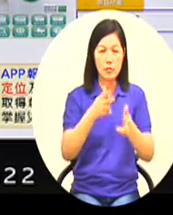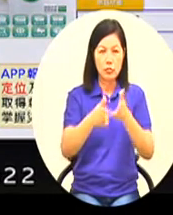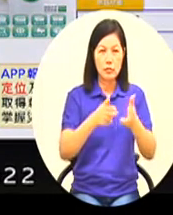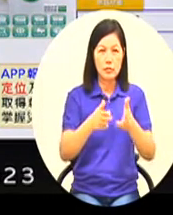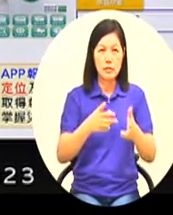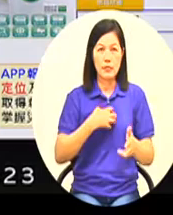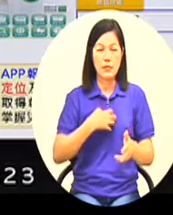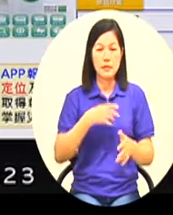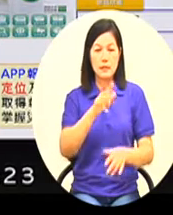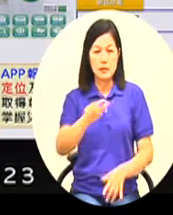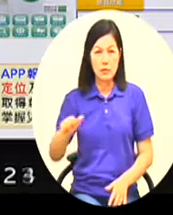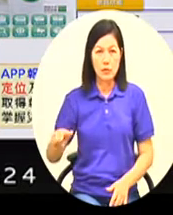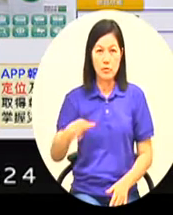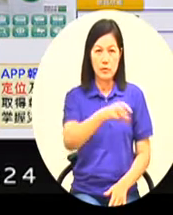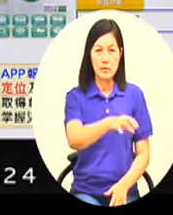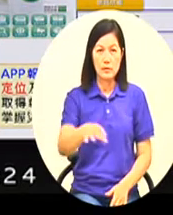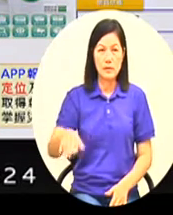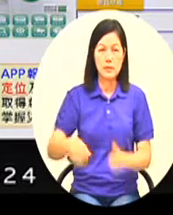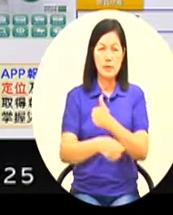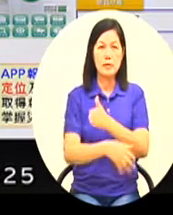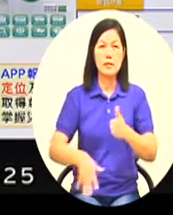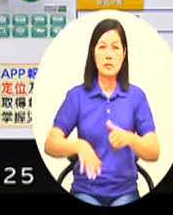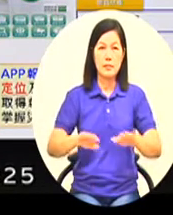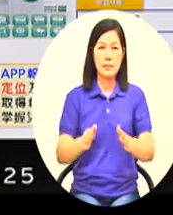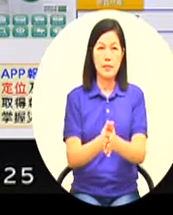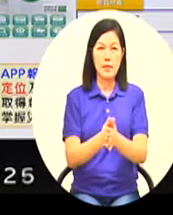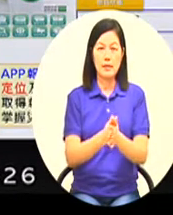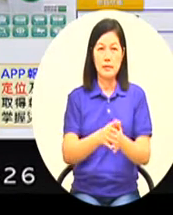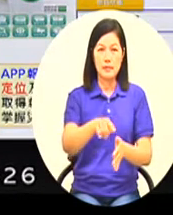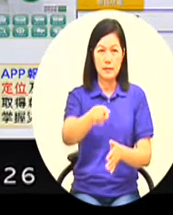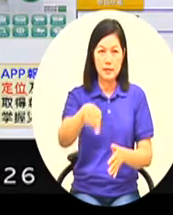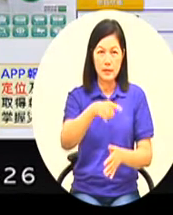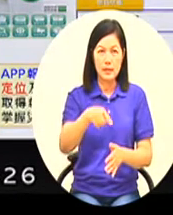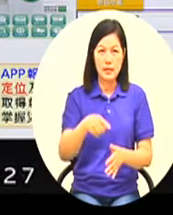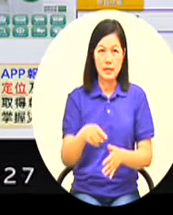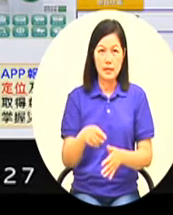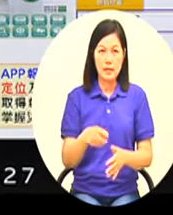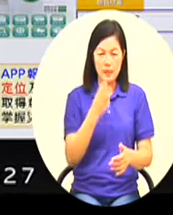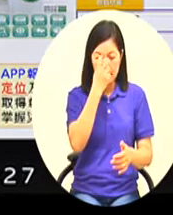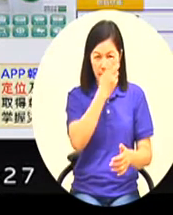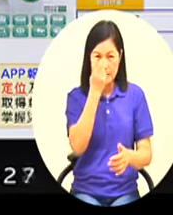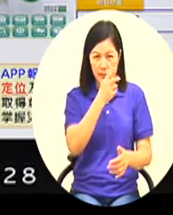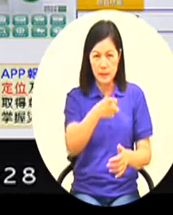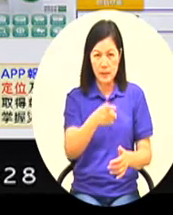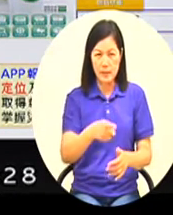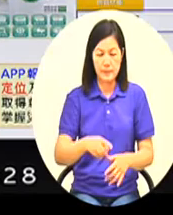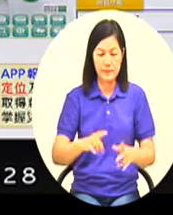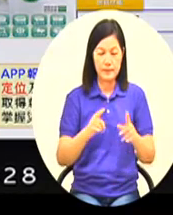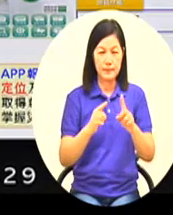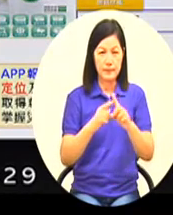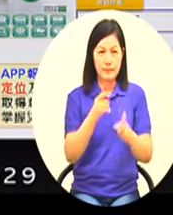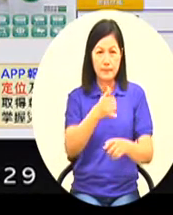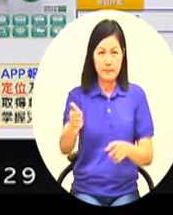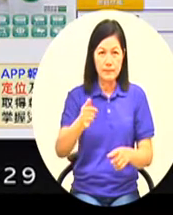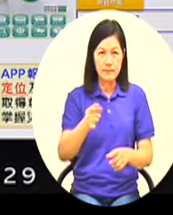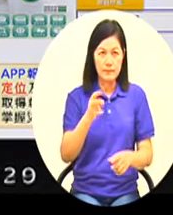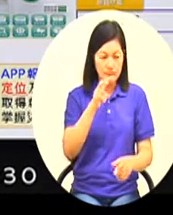物品场所，系统将立即示警，供同仁第一时间掌握现场状况，可提